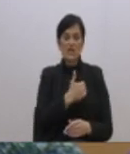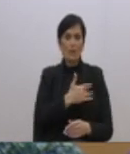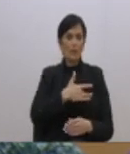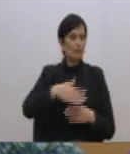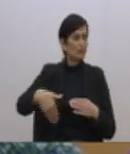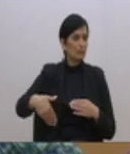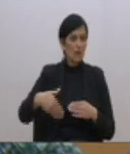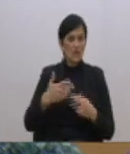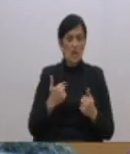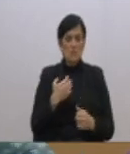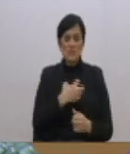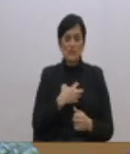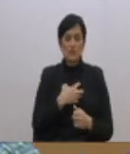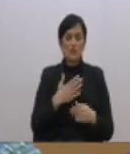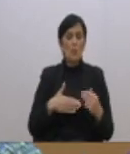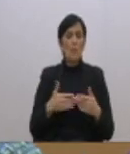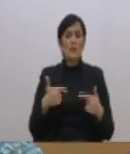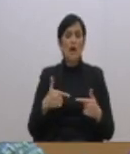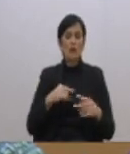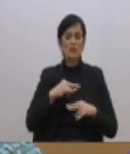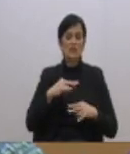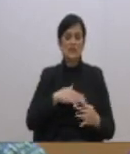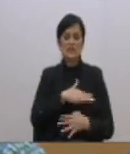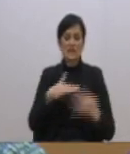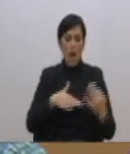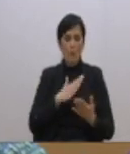და ყველაზე მნიშვნელოვანი ეს არის პრაქტიკულად საბოტაჟი.